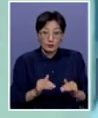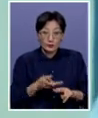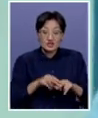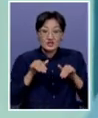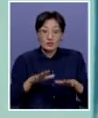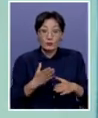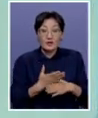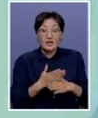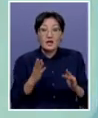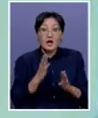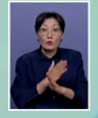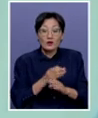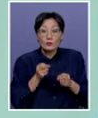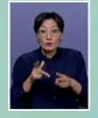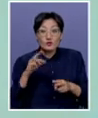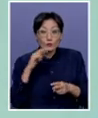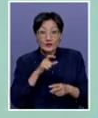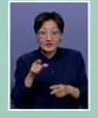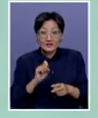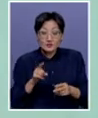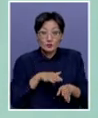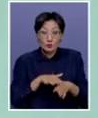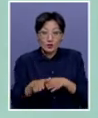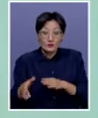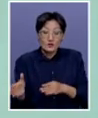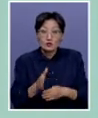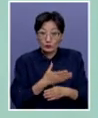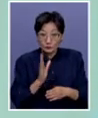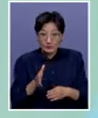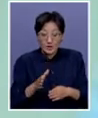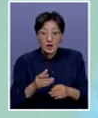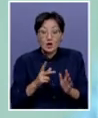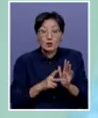шешімнің арқасында ауаға бөлінетін улы газдар толықтай дерлік жойылады.